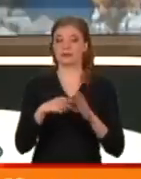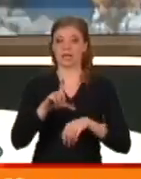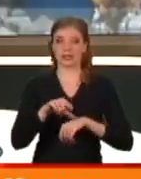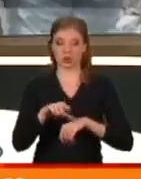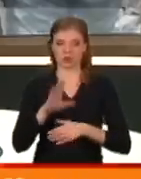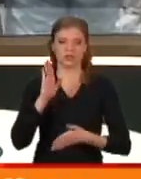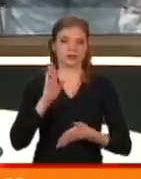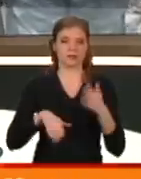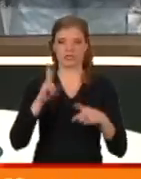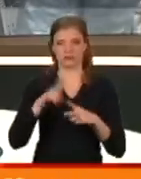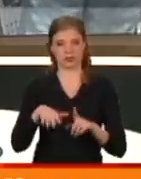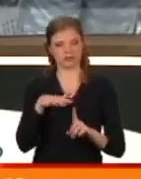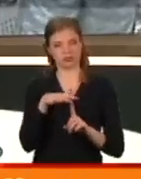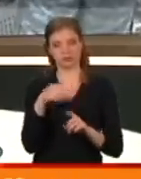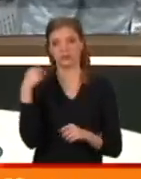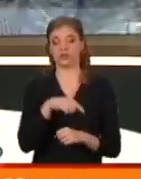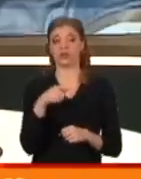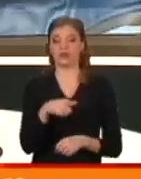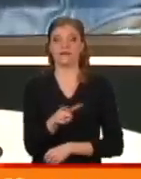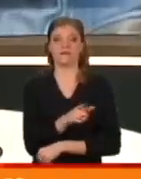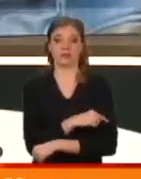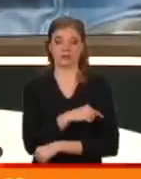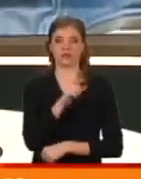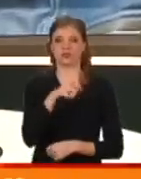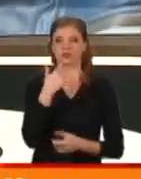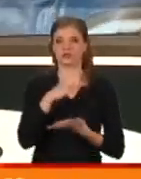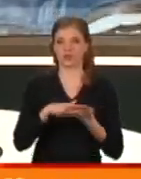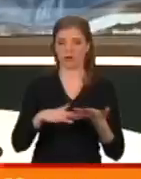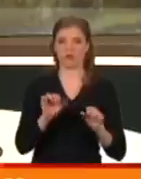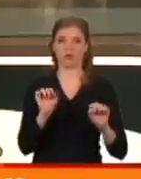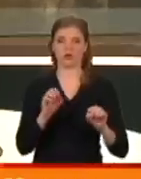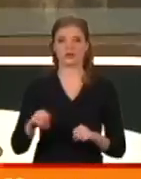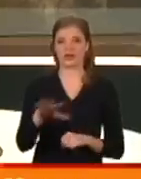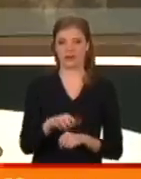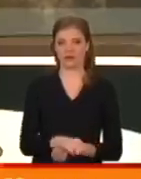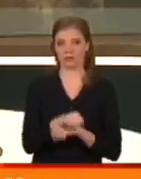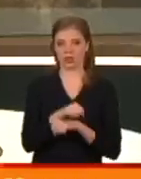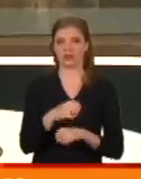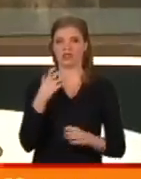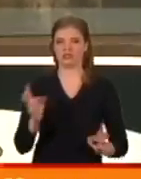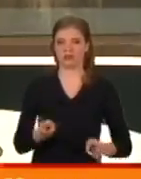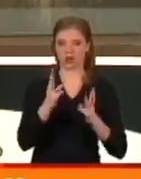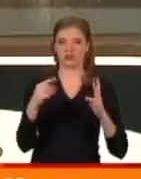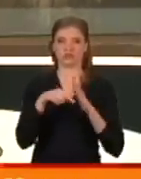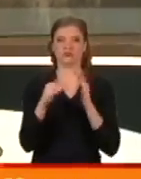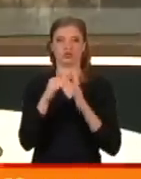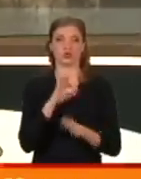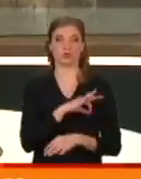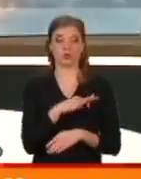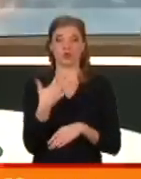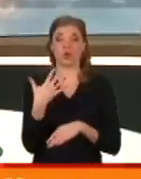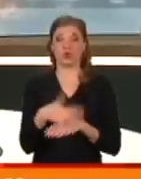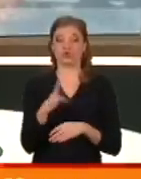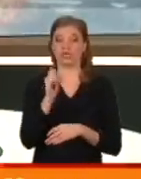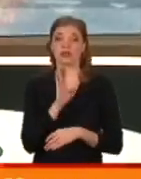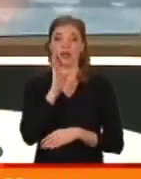17-годинний безперервний штурм. Виснажені наступом беркутівці, знекровлені обороною євромайданівці. Згарище в будинку профспілок. Уже